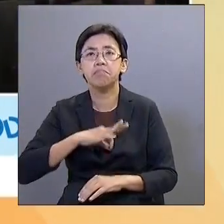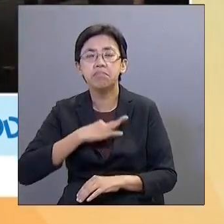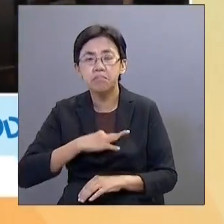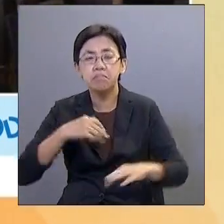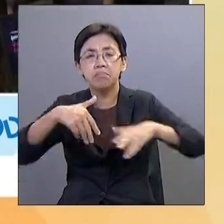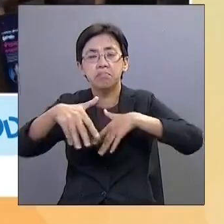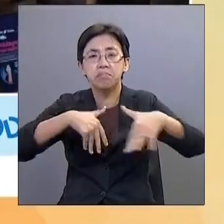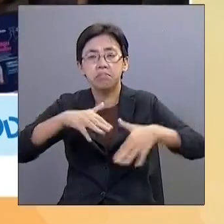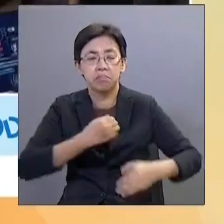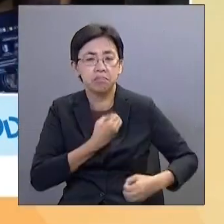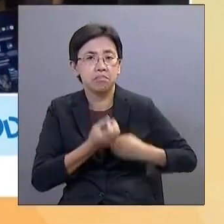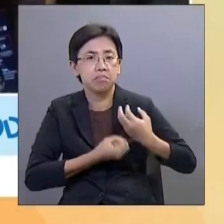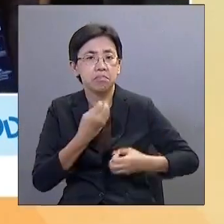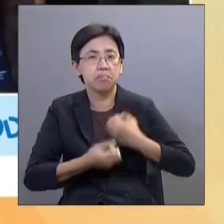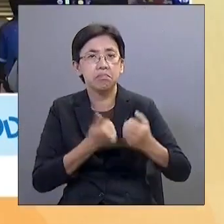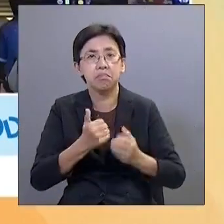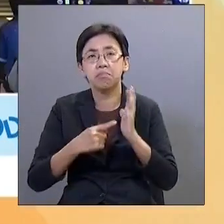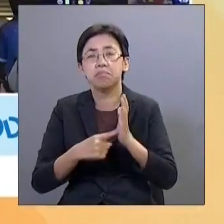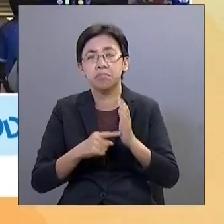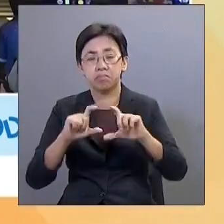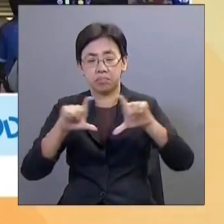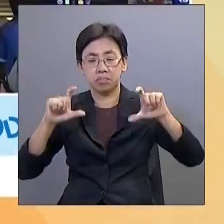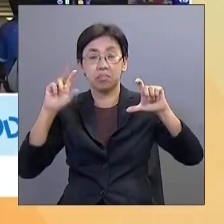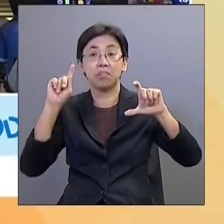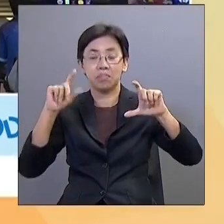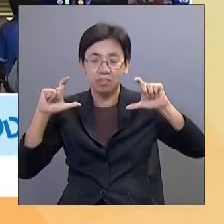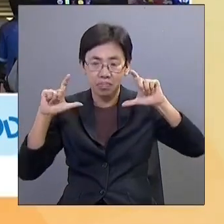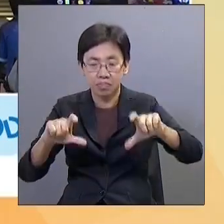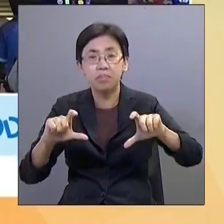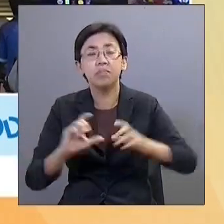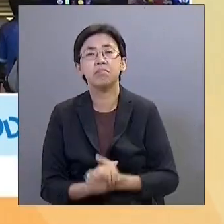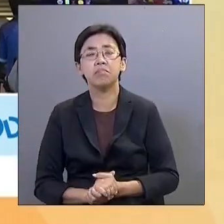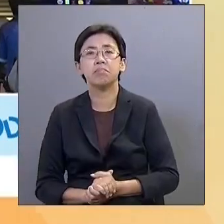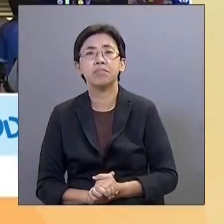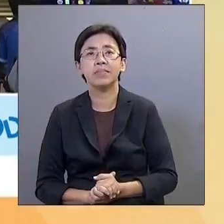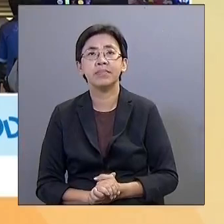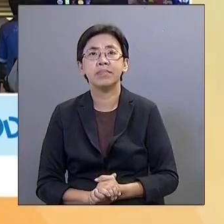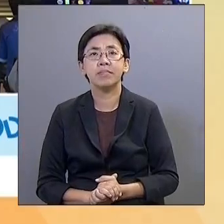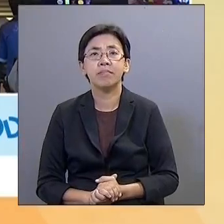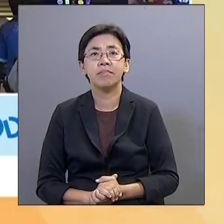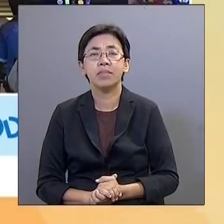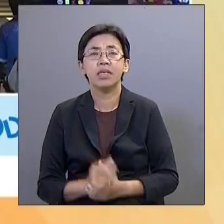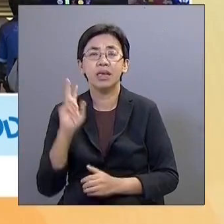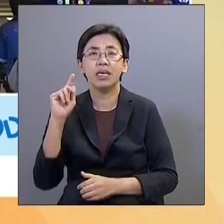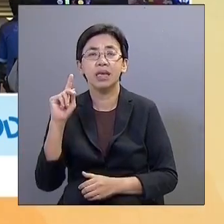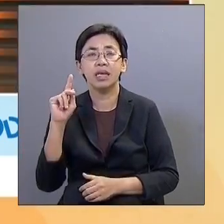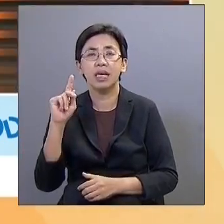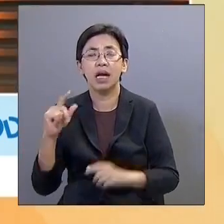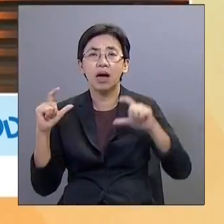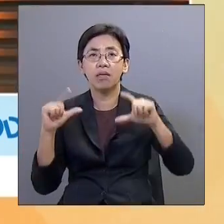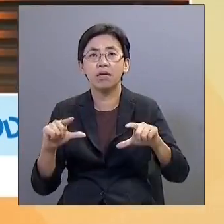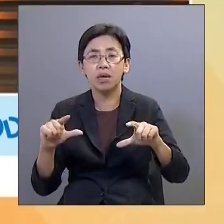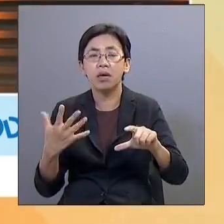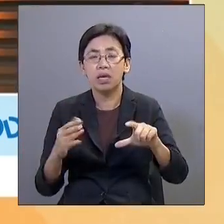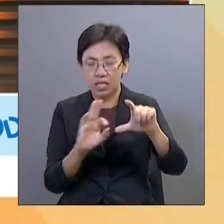นเป็นเสียงสะท้อนได้เป็นอย่างดีอย่างเช่นการพาดหัวข่าวในข่าวนึงแบบที่นำเพื่อแค่พาดหัวข่าวบางทีใจความเนื้อข่าวอาจจะเป็นค